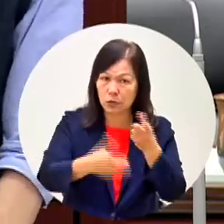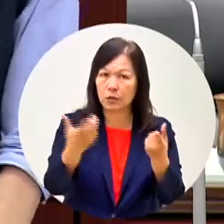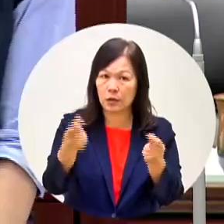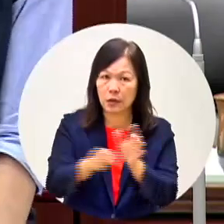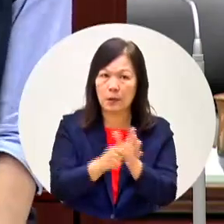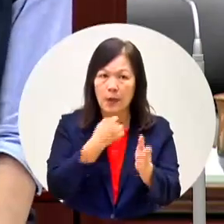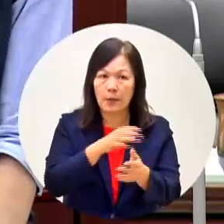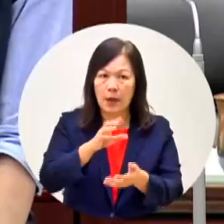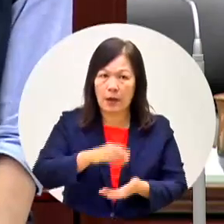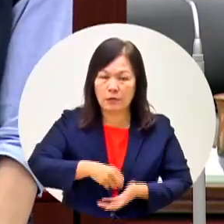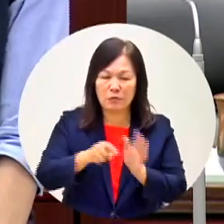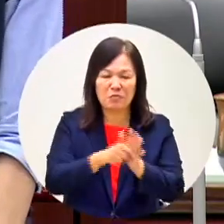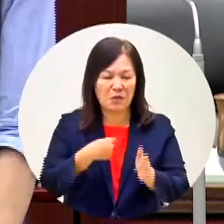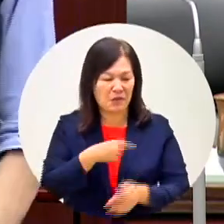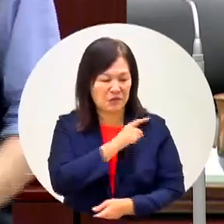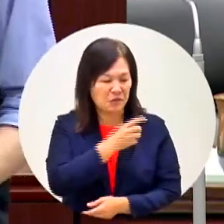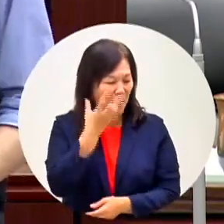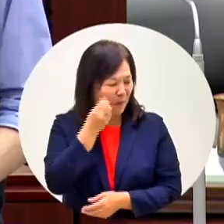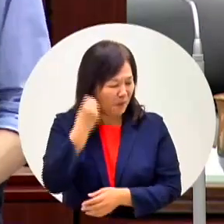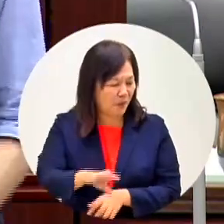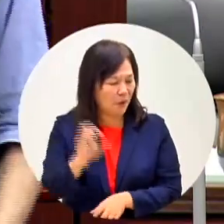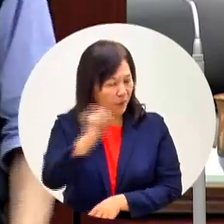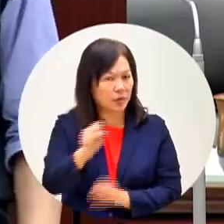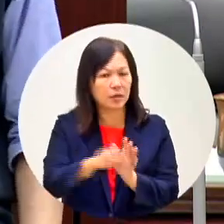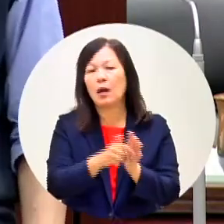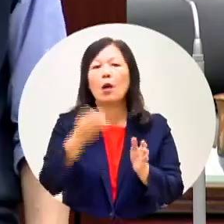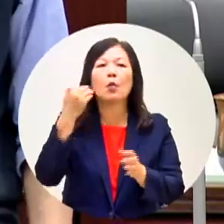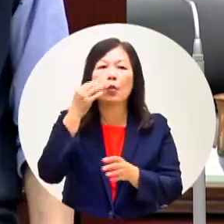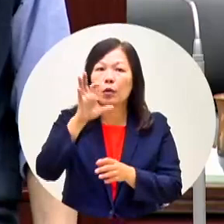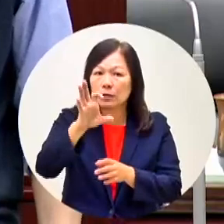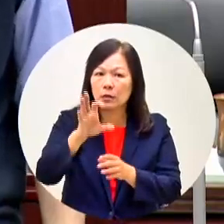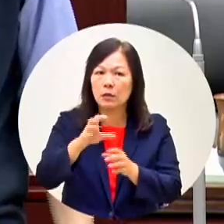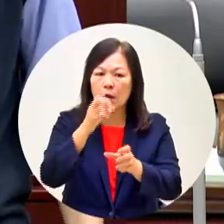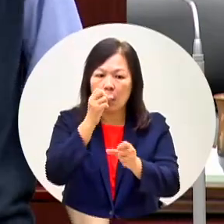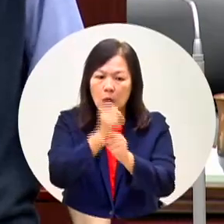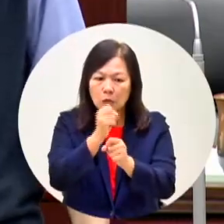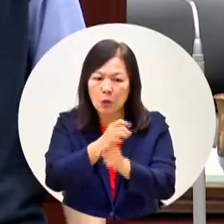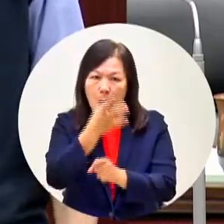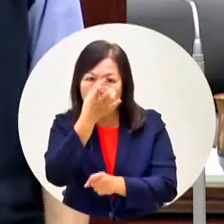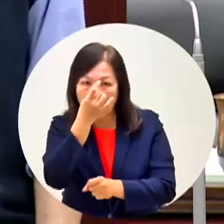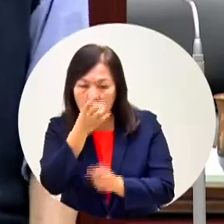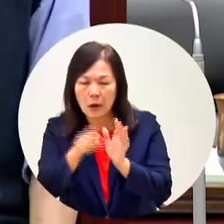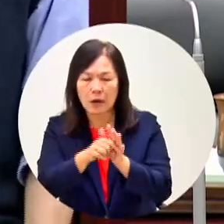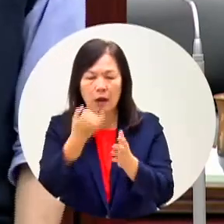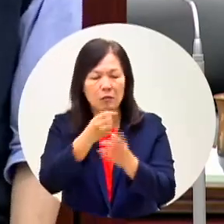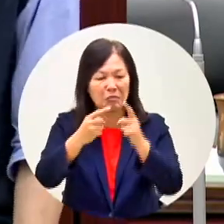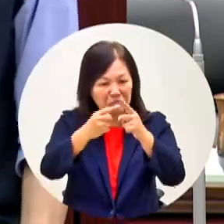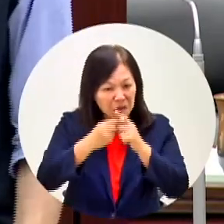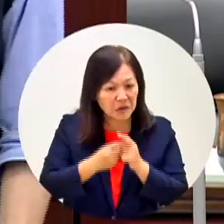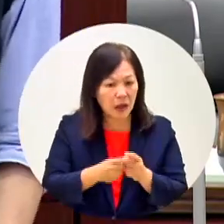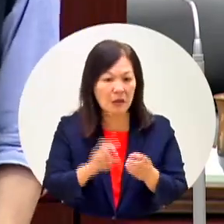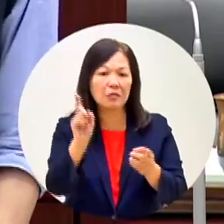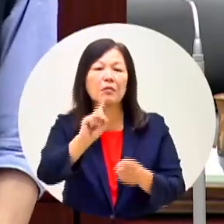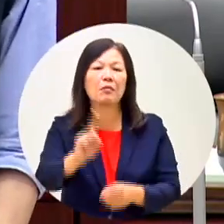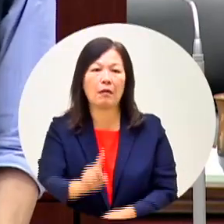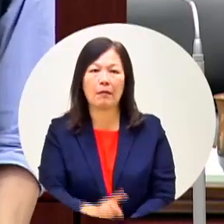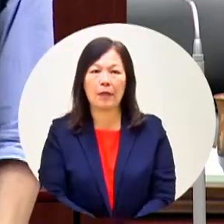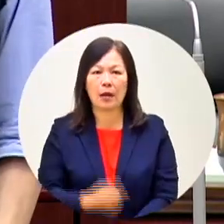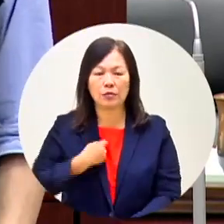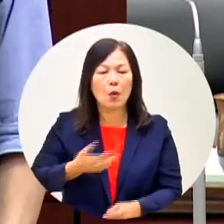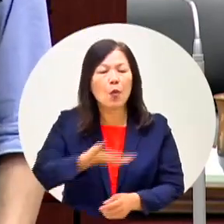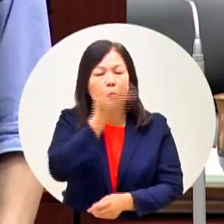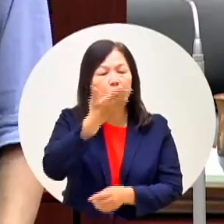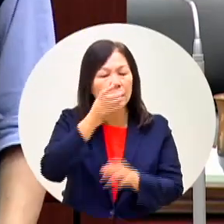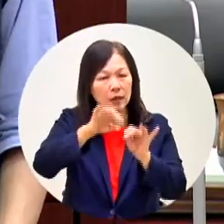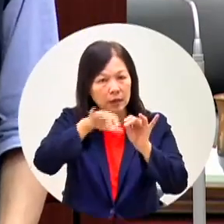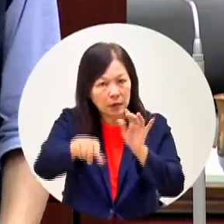连厕所都做不好，凭什么人进来？所以我希望观光局这边能够风景区啊，一些重要的名胜古迹的厕所，还有